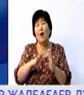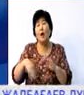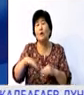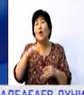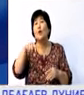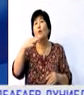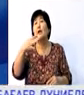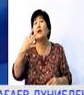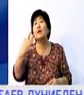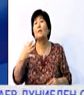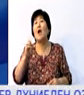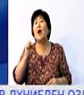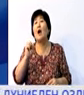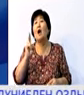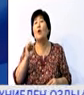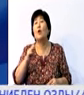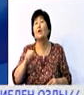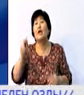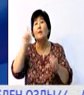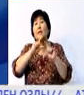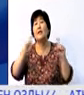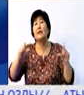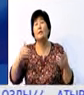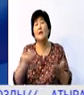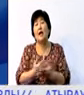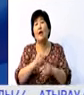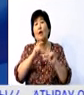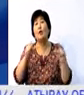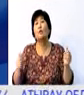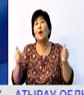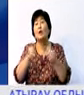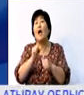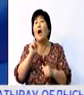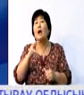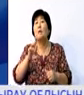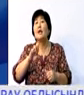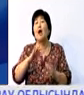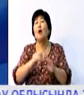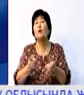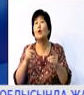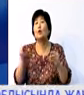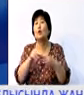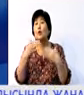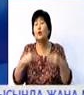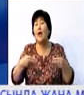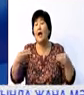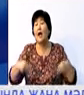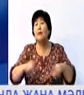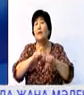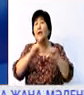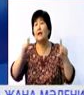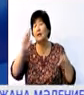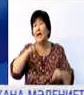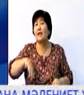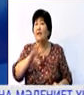номері 45-ші Ақорда мектеп гимназиясы жаңа оқу корпусы қосылса, Ақмай ауылында күрделі жөндеуден өткен әкімшілік ғимараты